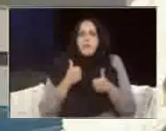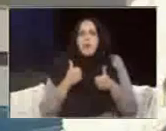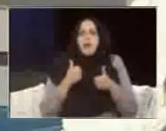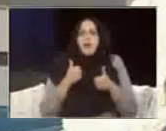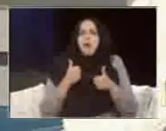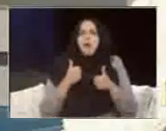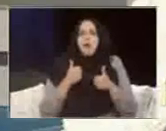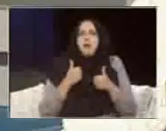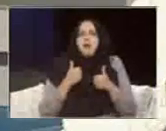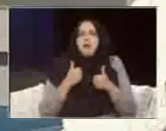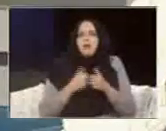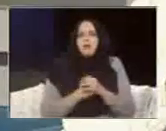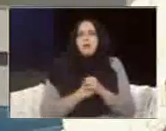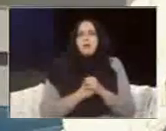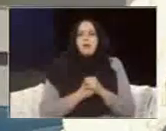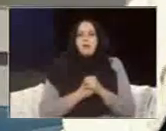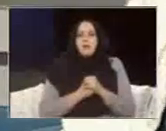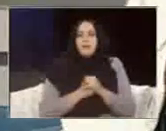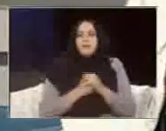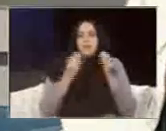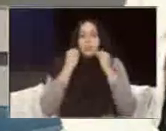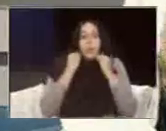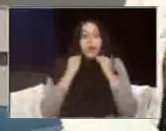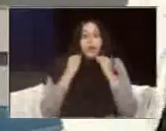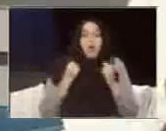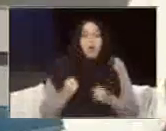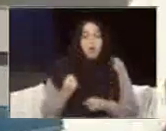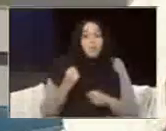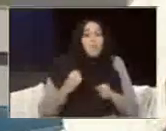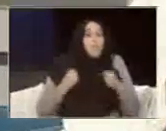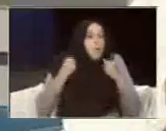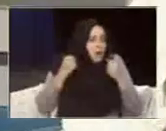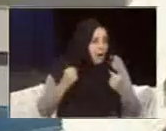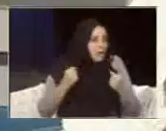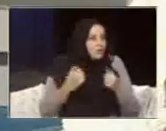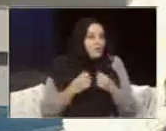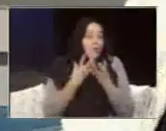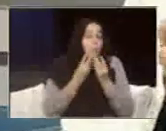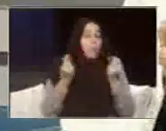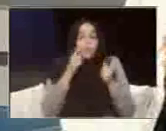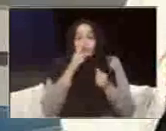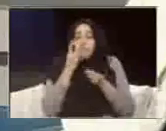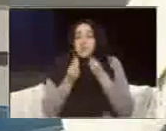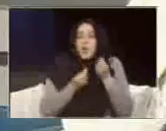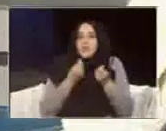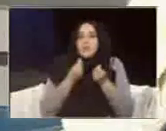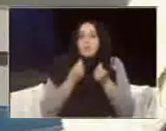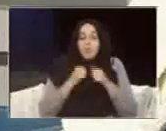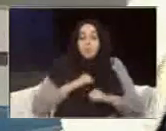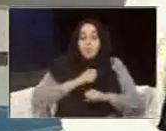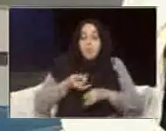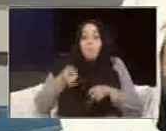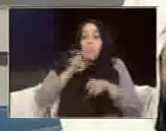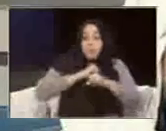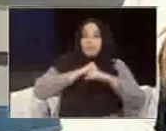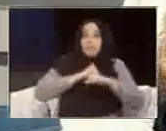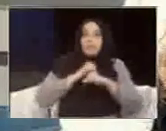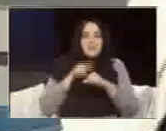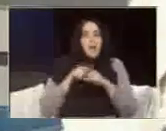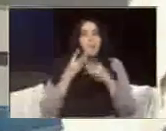على الرجولة والتربية على الشجاعة وغيرها من المعاني. وركوب الخيل في الحقيقة له